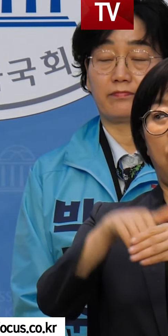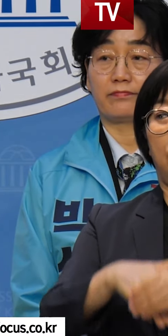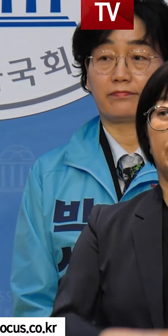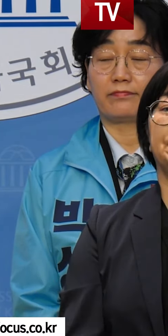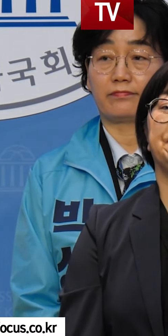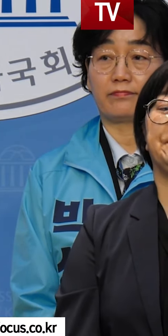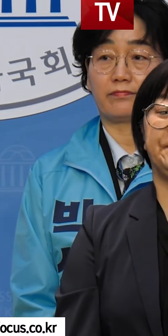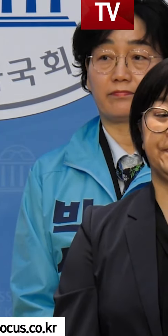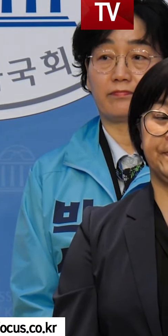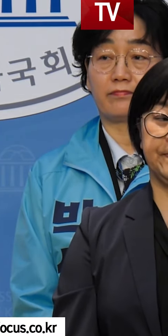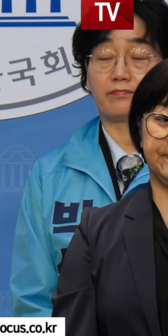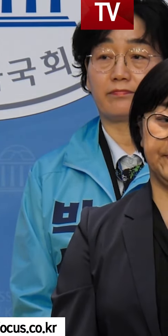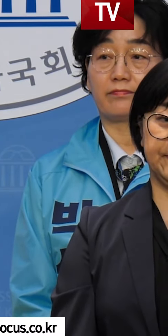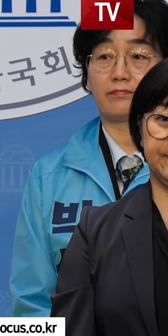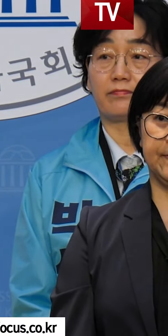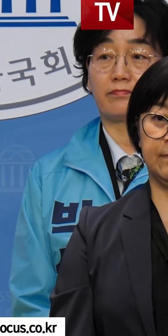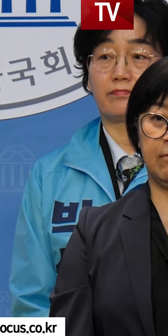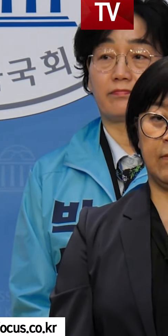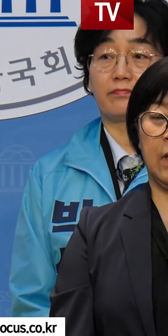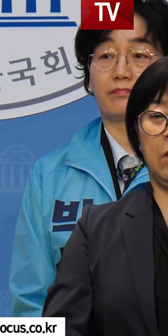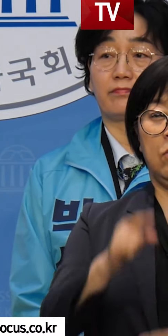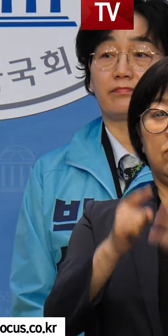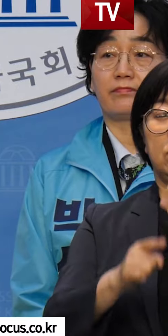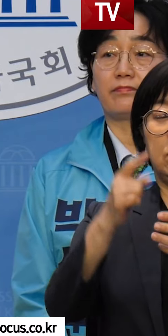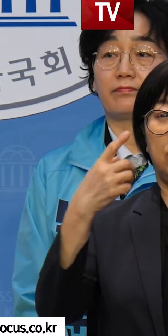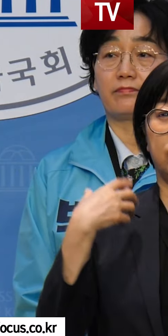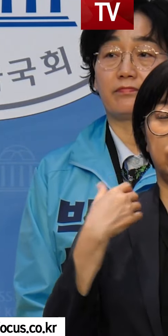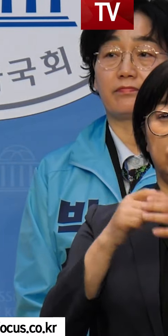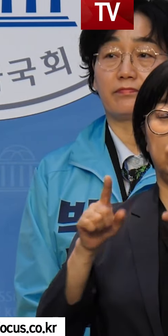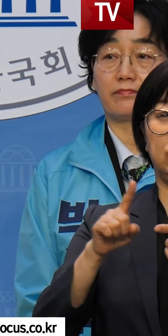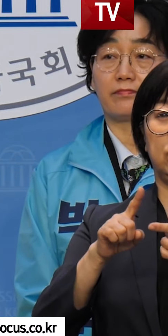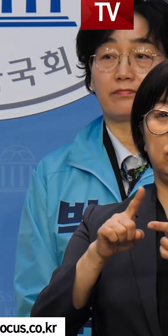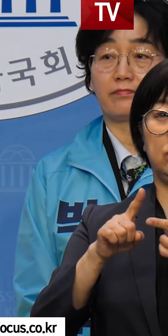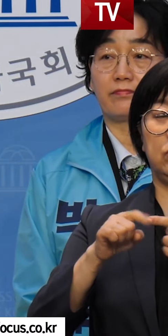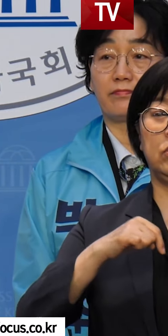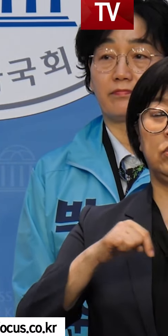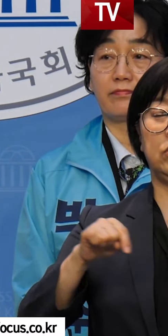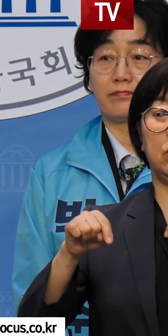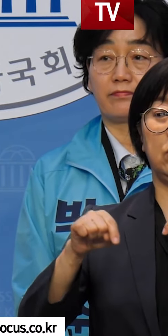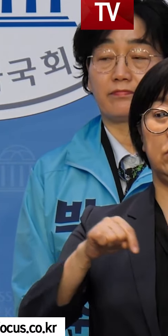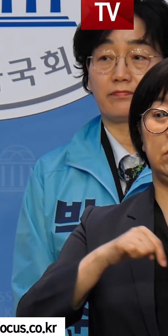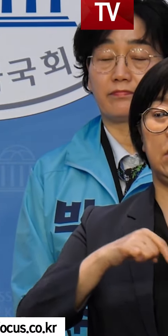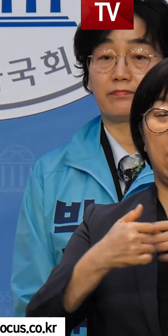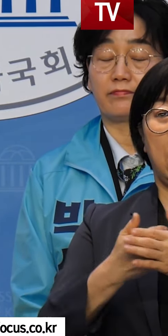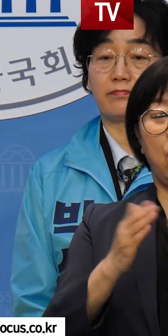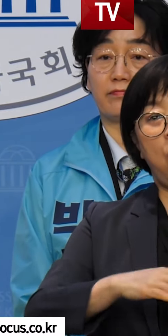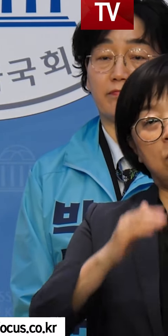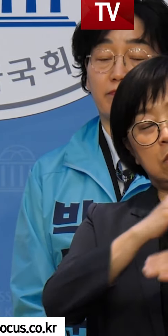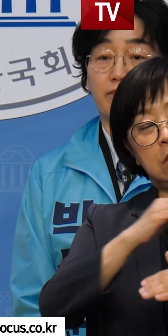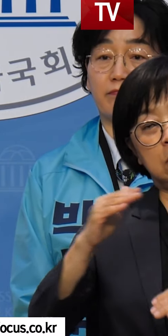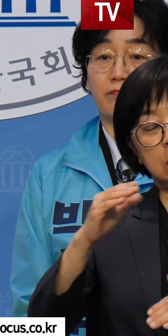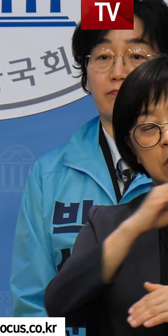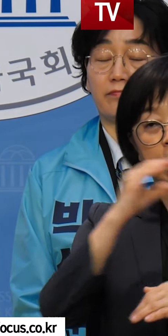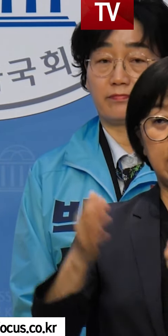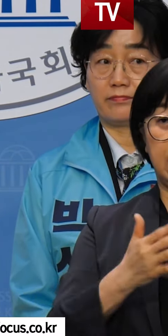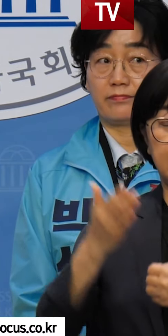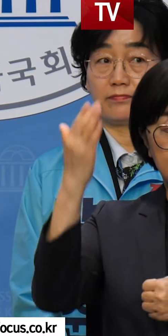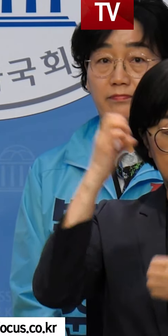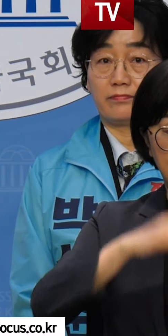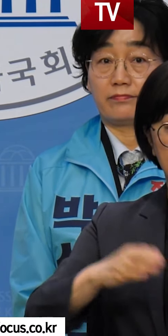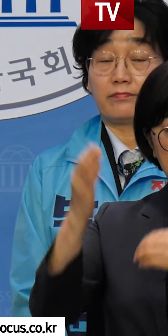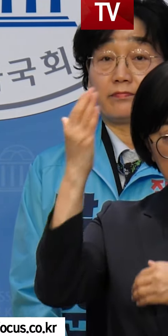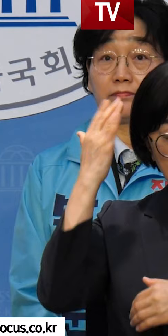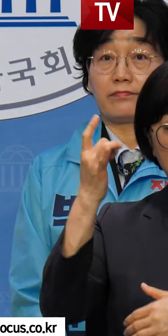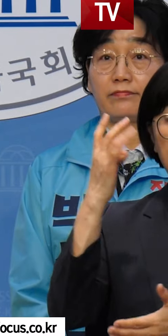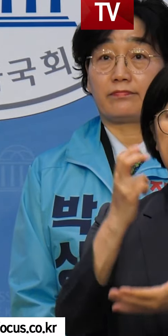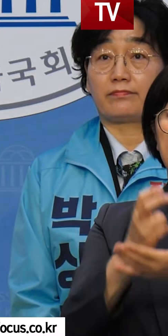선거입니다. 윤석열 정권 그 어느 곳에서도 공정이나 상식, 원칙과 법치를 찾아볼